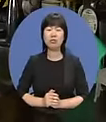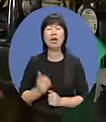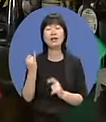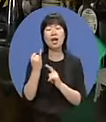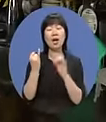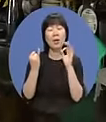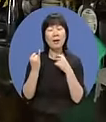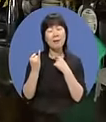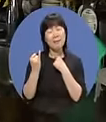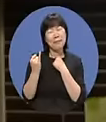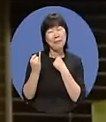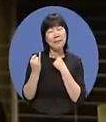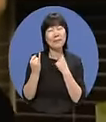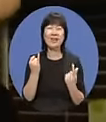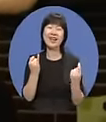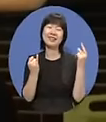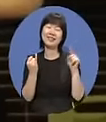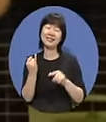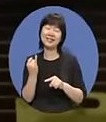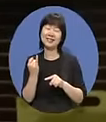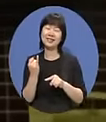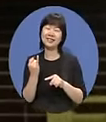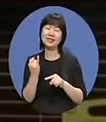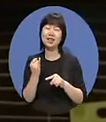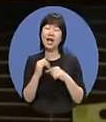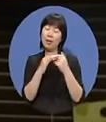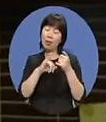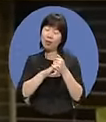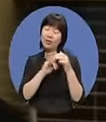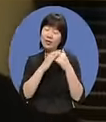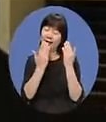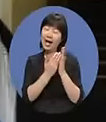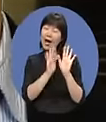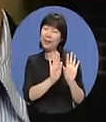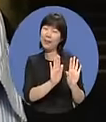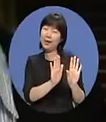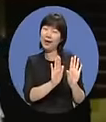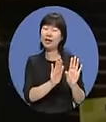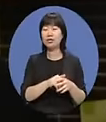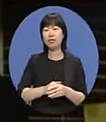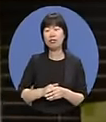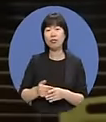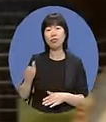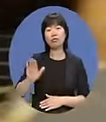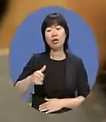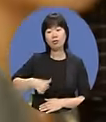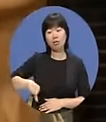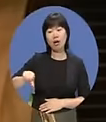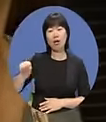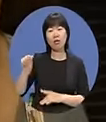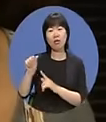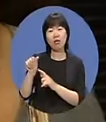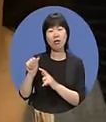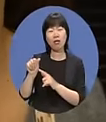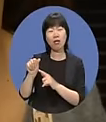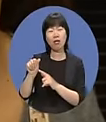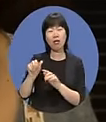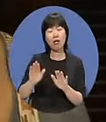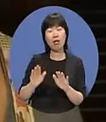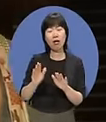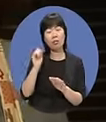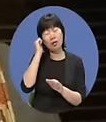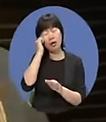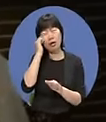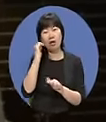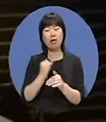당신 보고 싶어서 일찍 왔지. 회식도 뿌리치고. 근데 찬이는? 방금 막